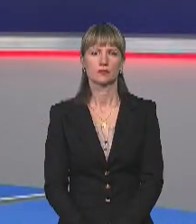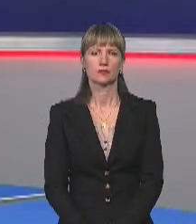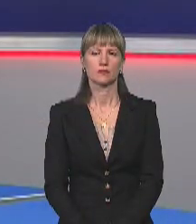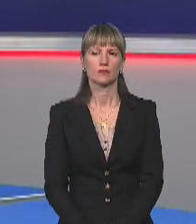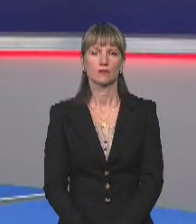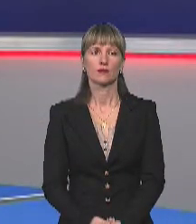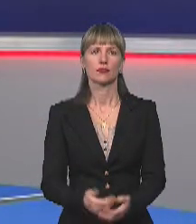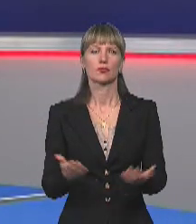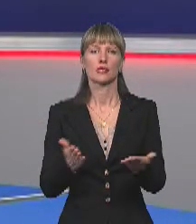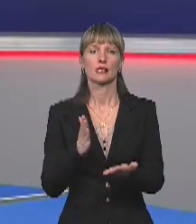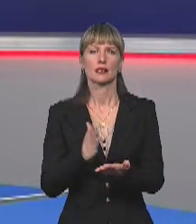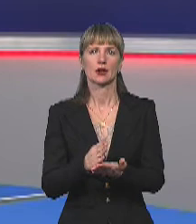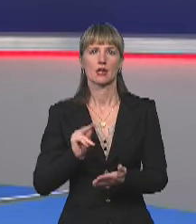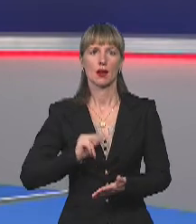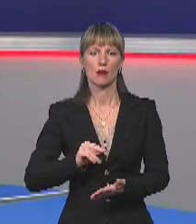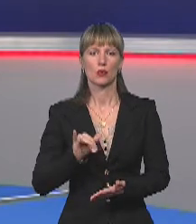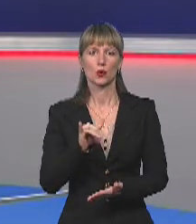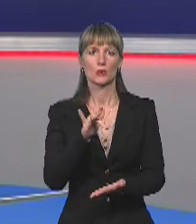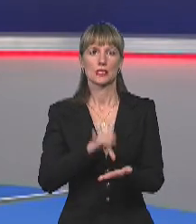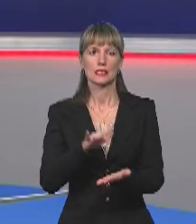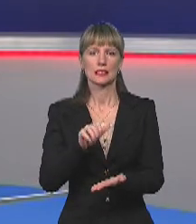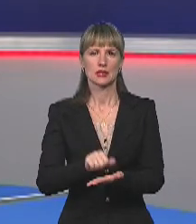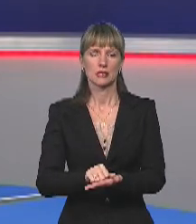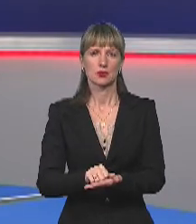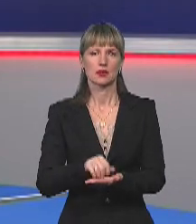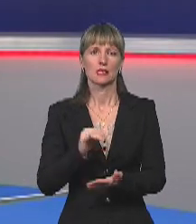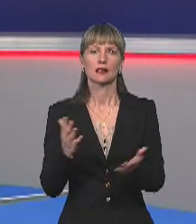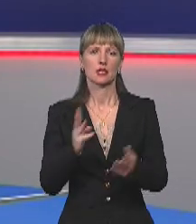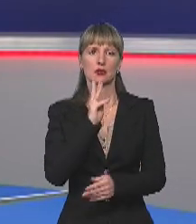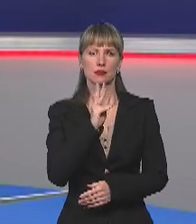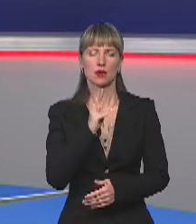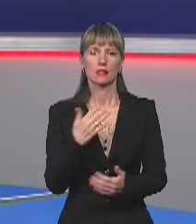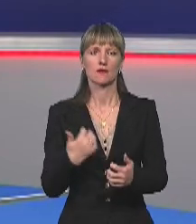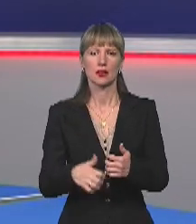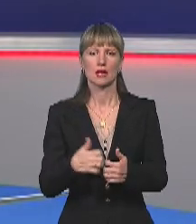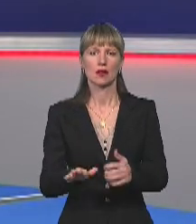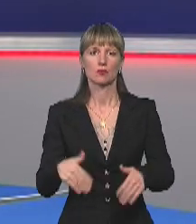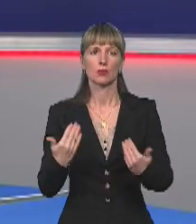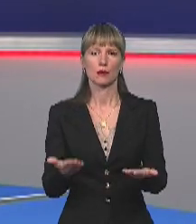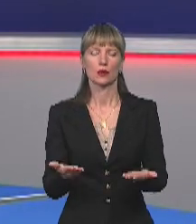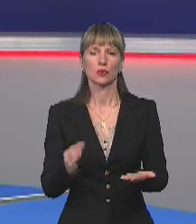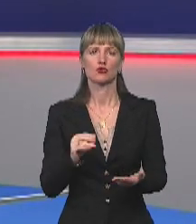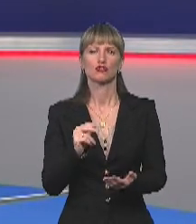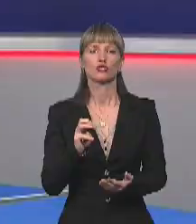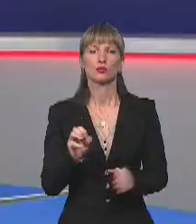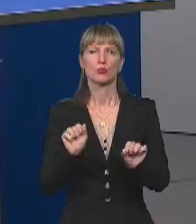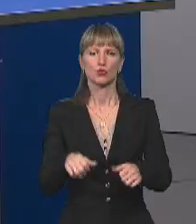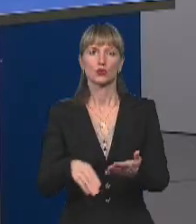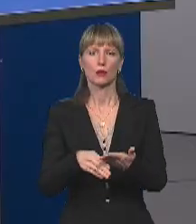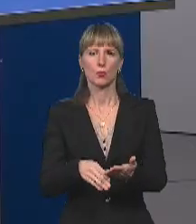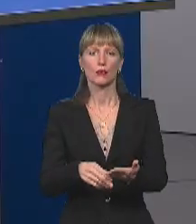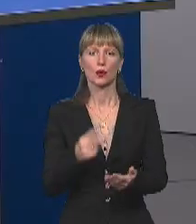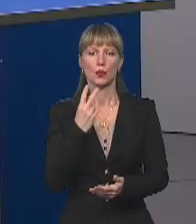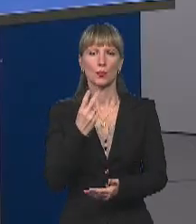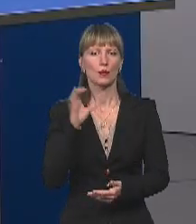От, власне, які вакансії пропонує центр зайнятості, яка зарплатня в середньому пропонується і чим може допомогти?